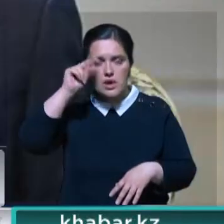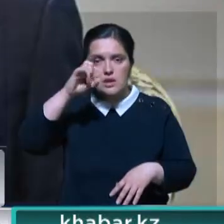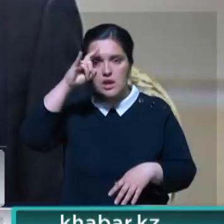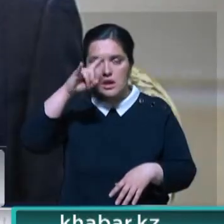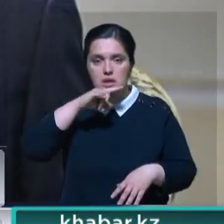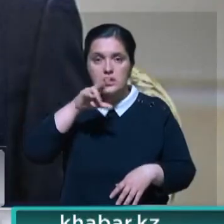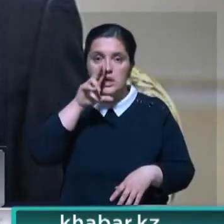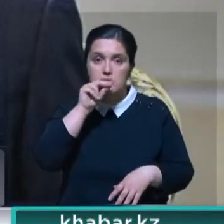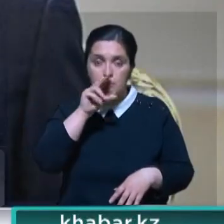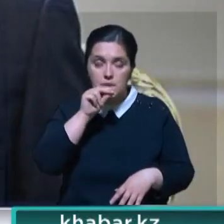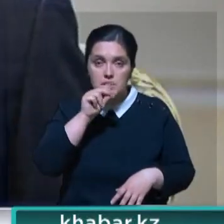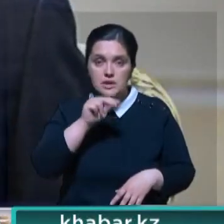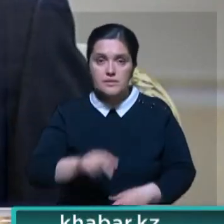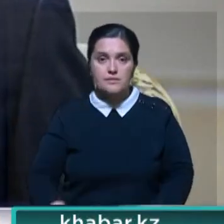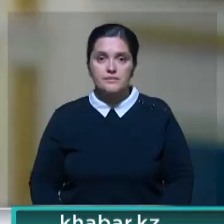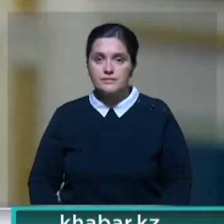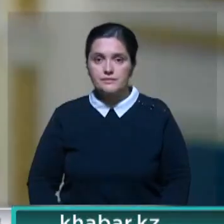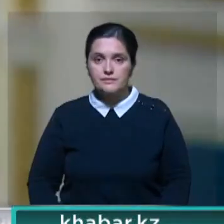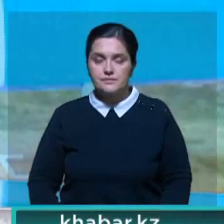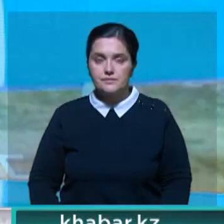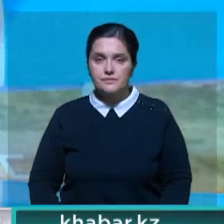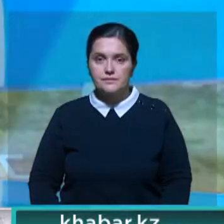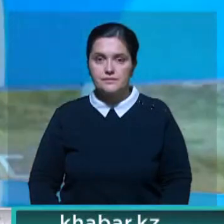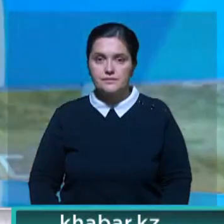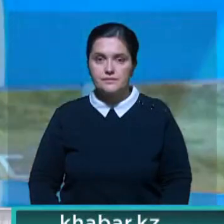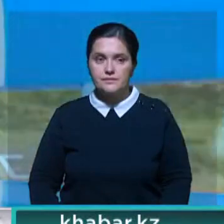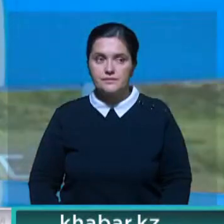получение образования на государственном языке.